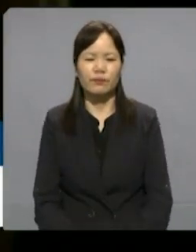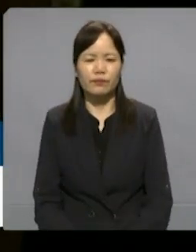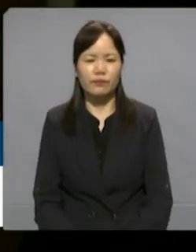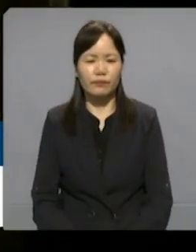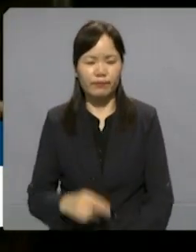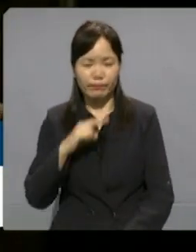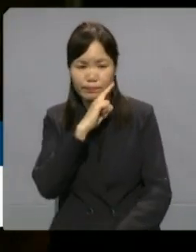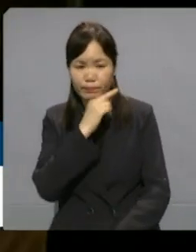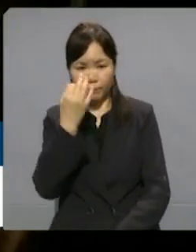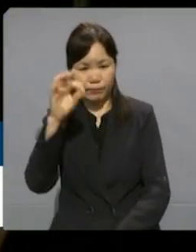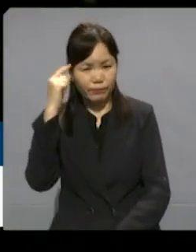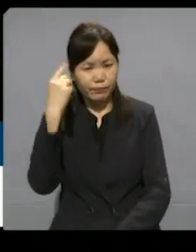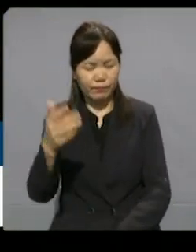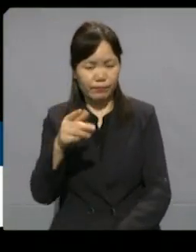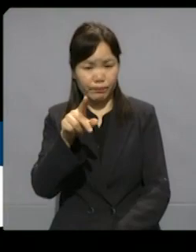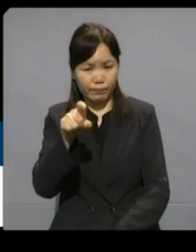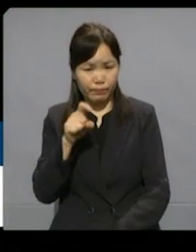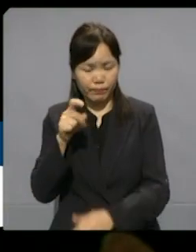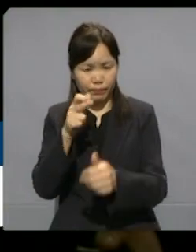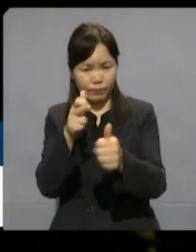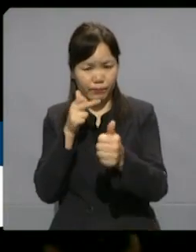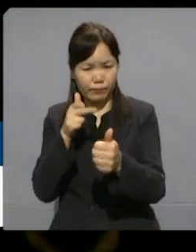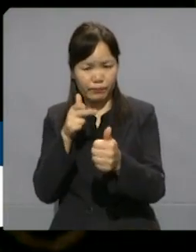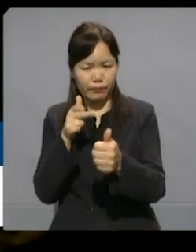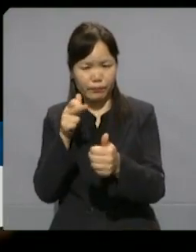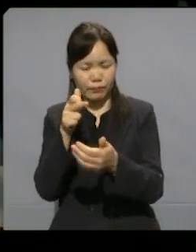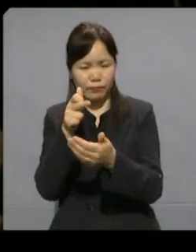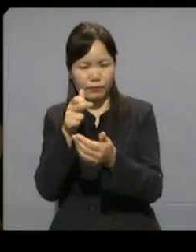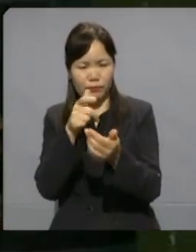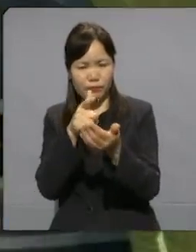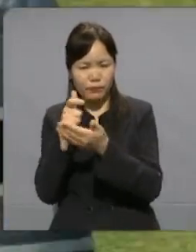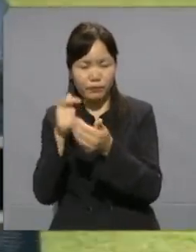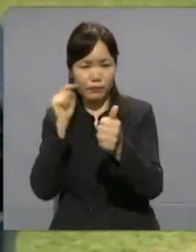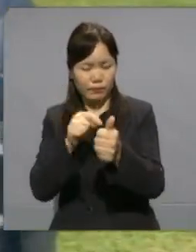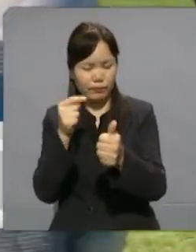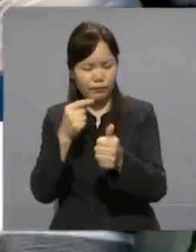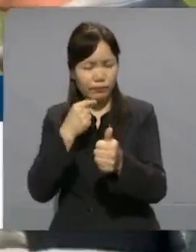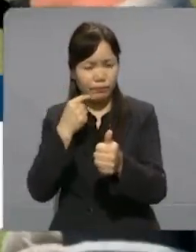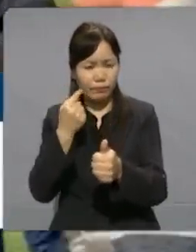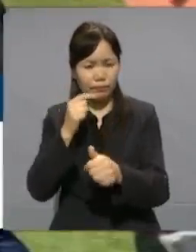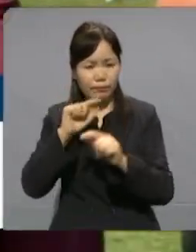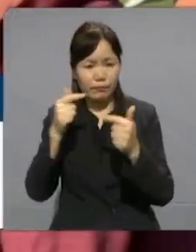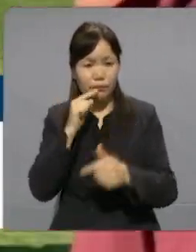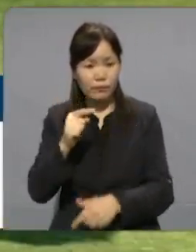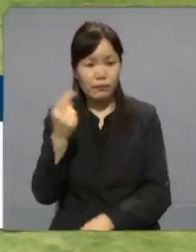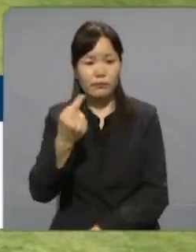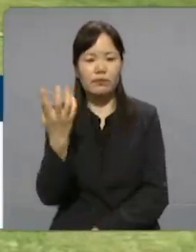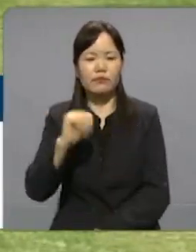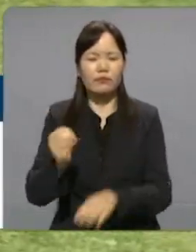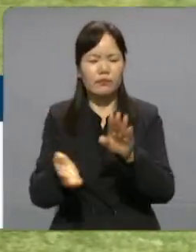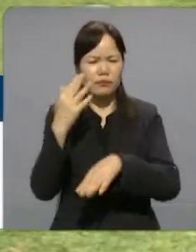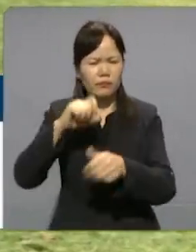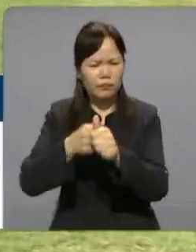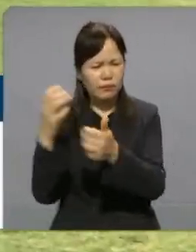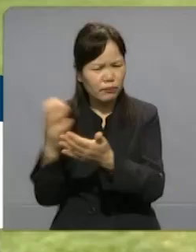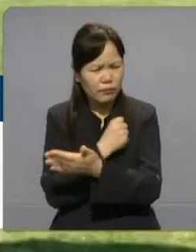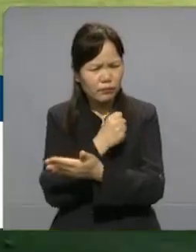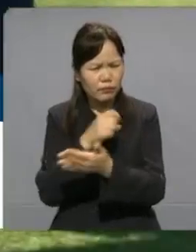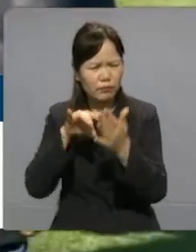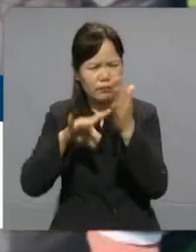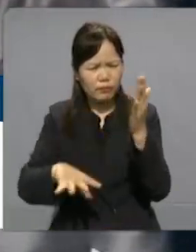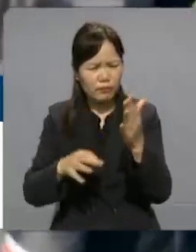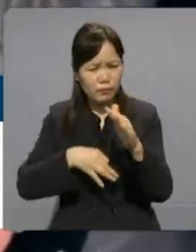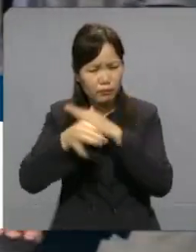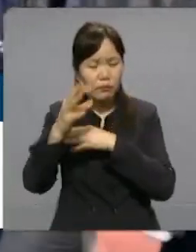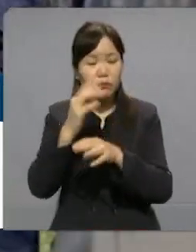범인을 인정하십니까? 발포 명령 부인합니까? 예리해. 천억 원 넘는 추징금과 고액 세금 언제 납부하실